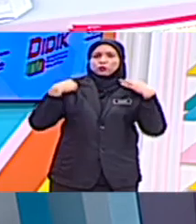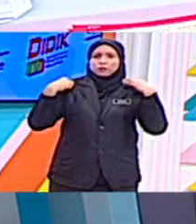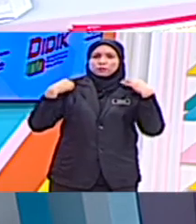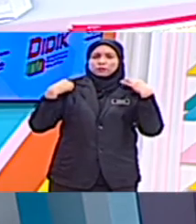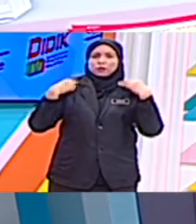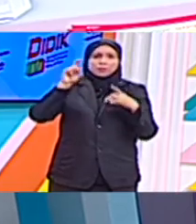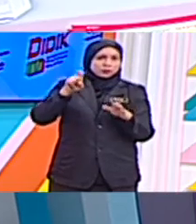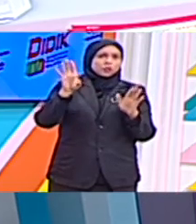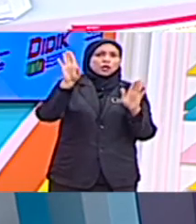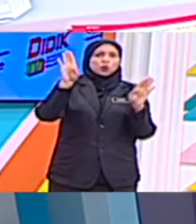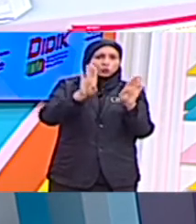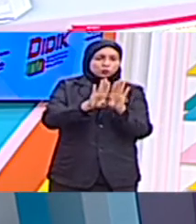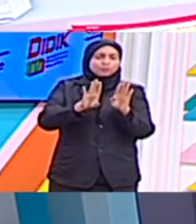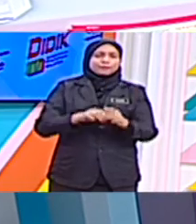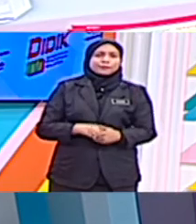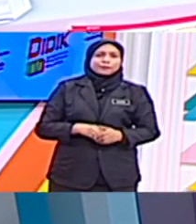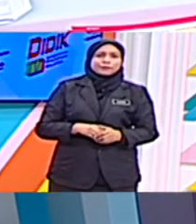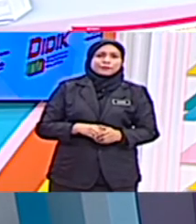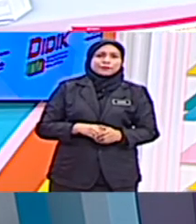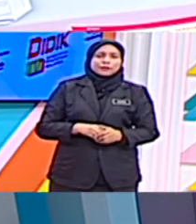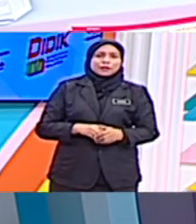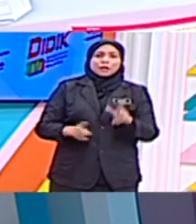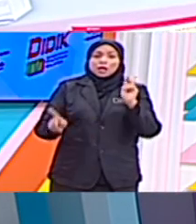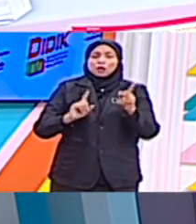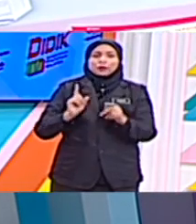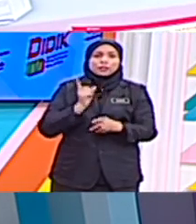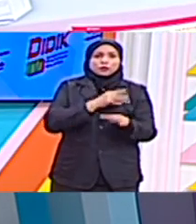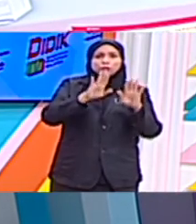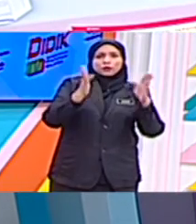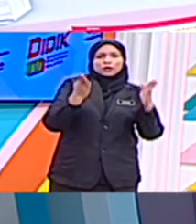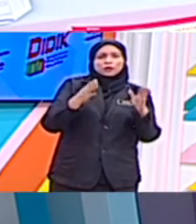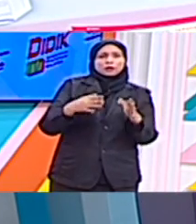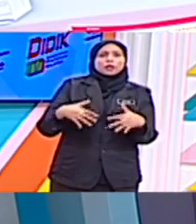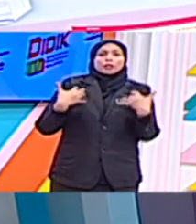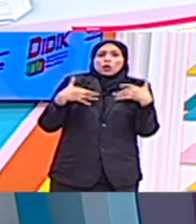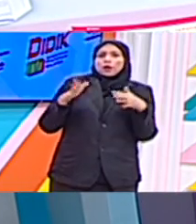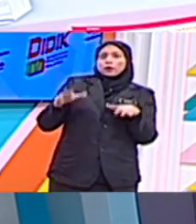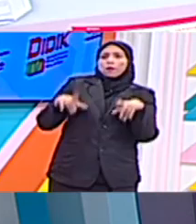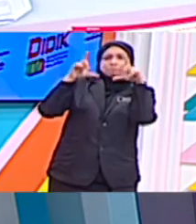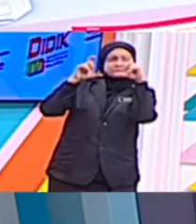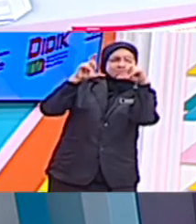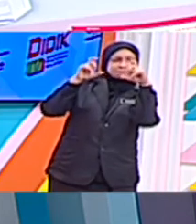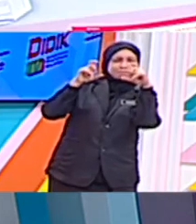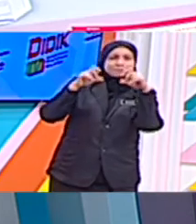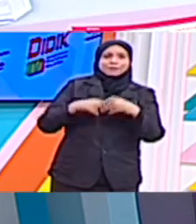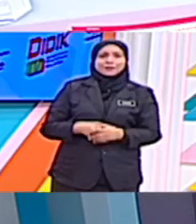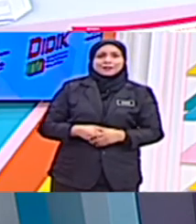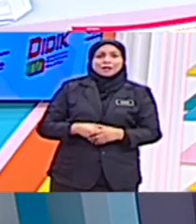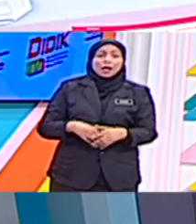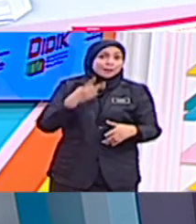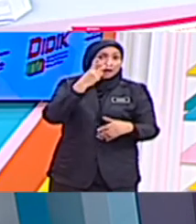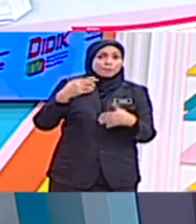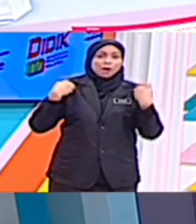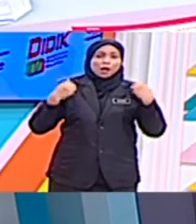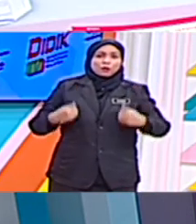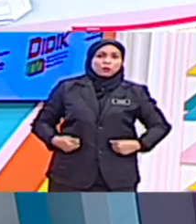yang bertutup. Okay. Kena tempat yang bertutup sebab bila kita terbuka macam tu takut ada orang ambil gambar, lepas tu viral. Ha, orang nampak anggota tubuh badan